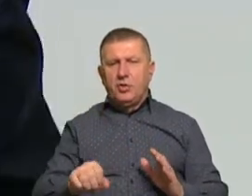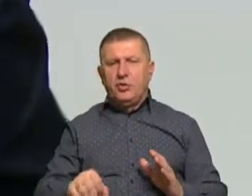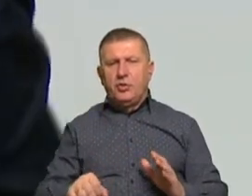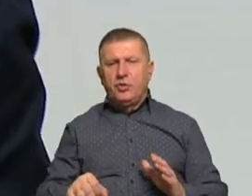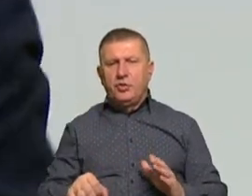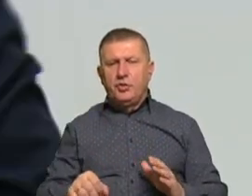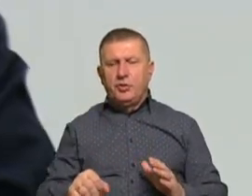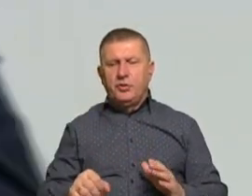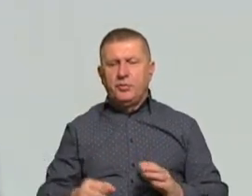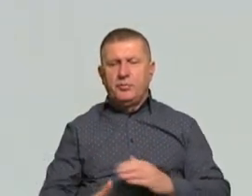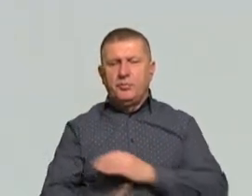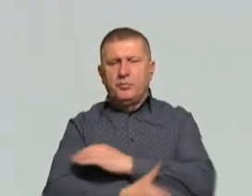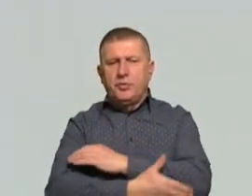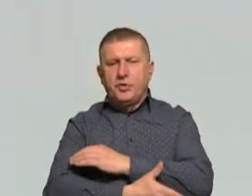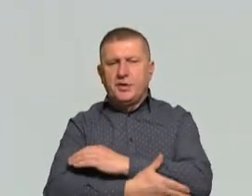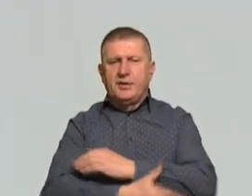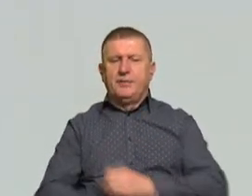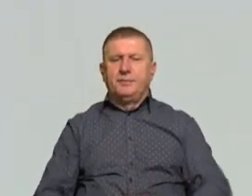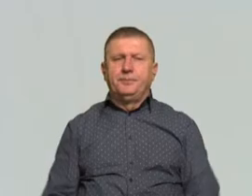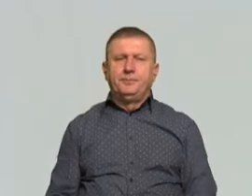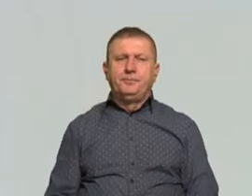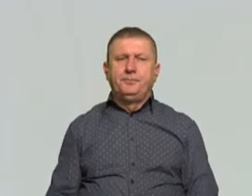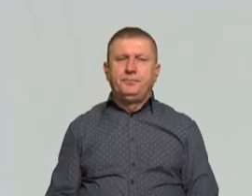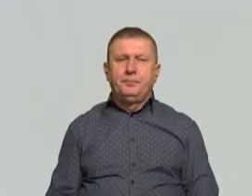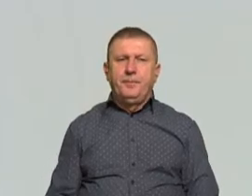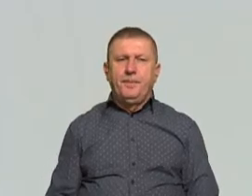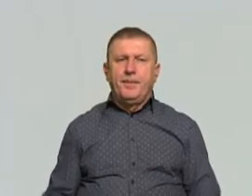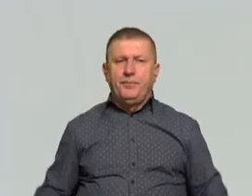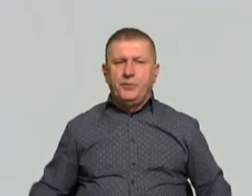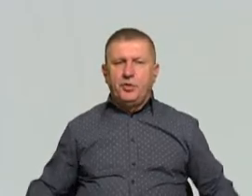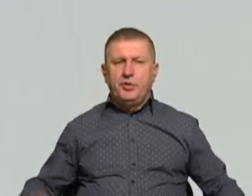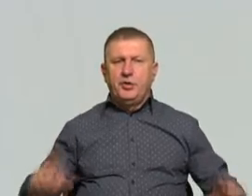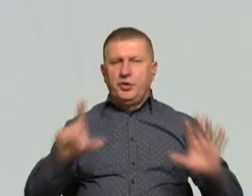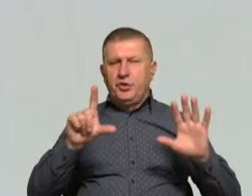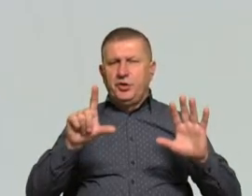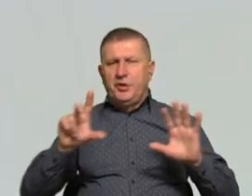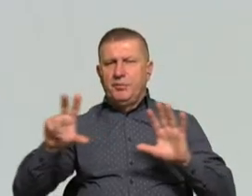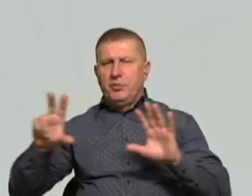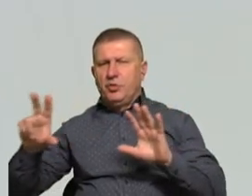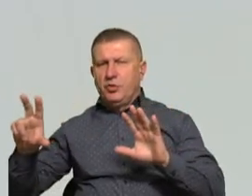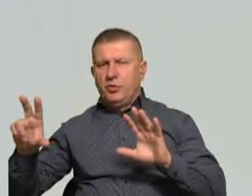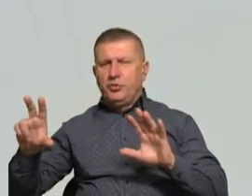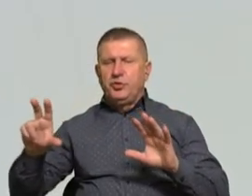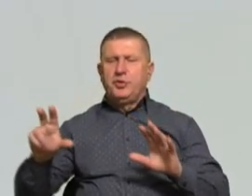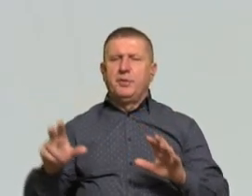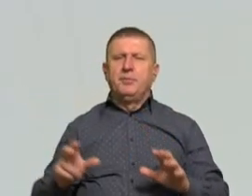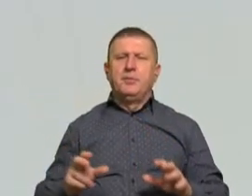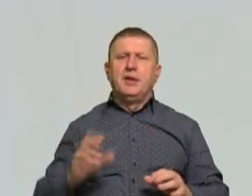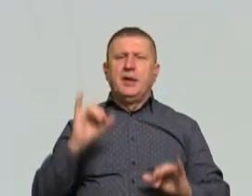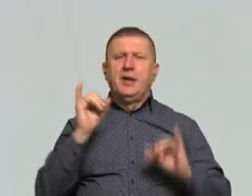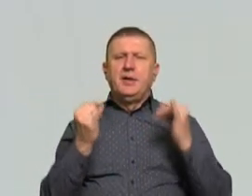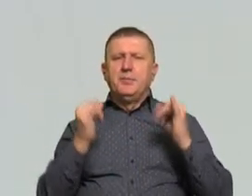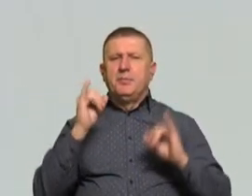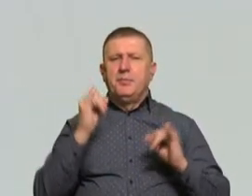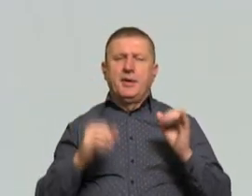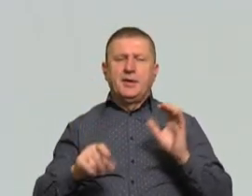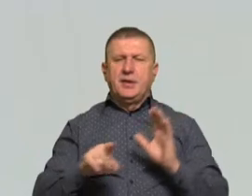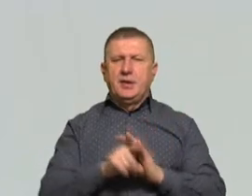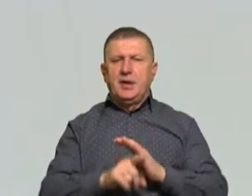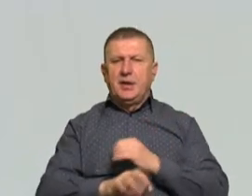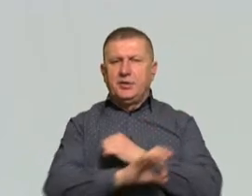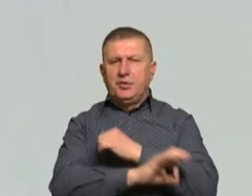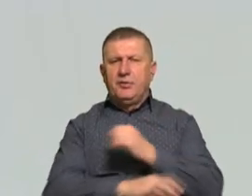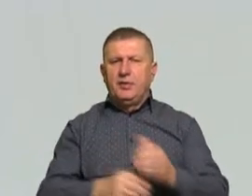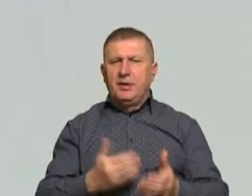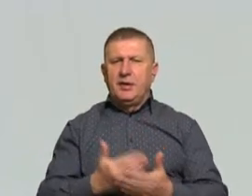od podszewki, tak? No i organizowałem 7 czy 8 ostatnich juwenali, współorganizowałem, ale no pytanie,